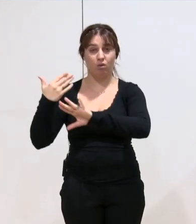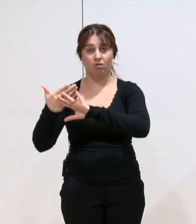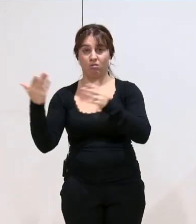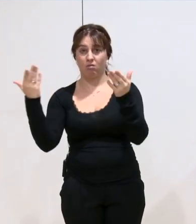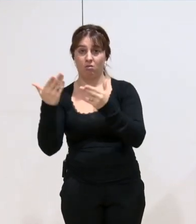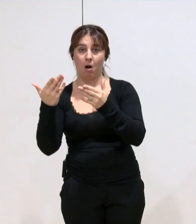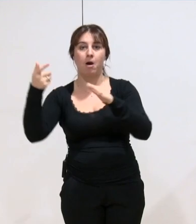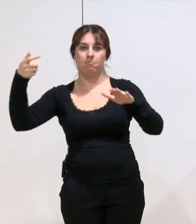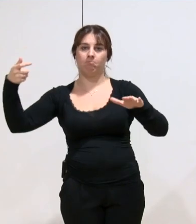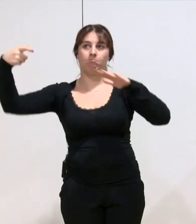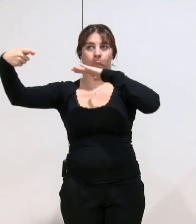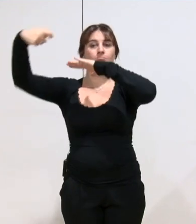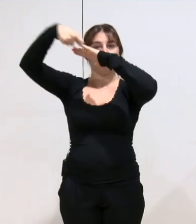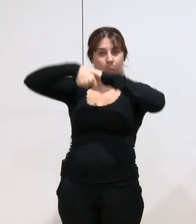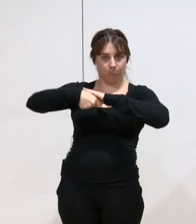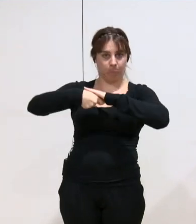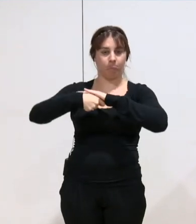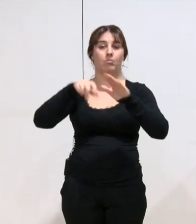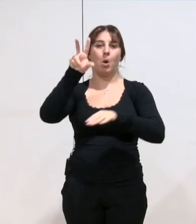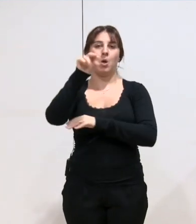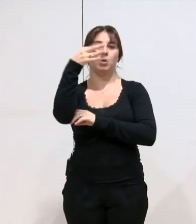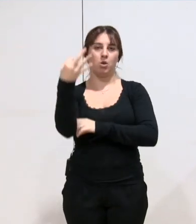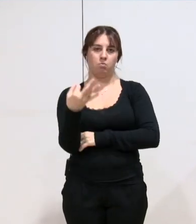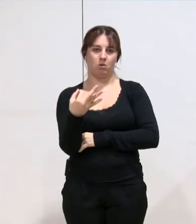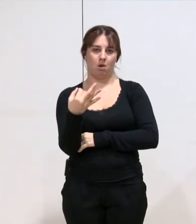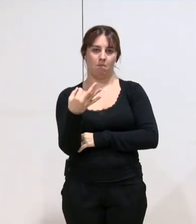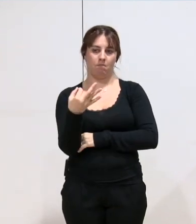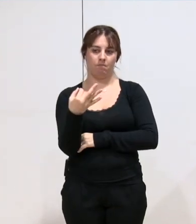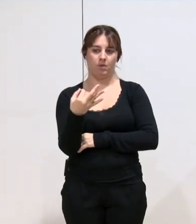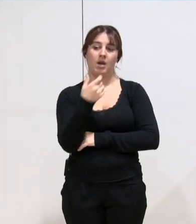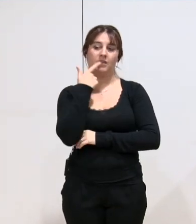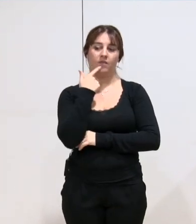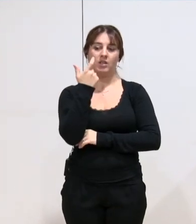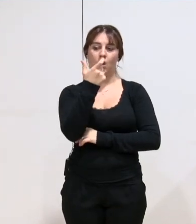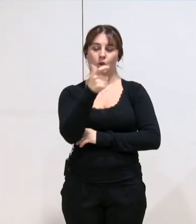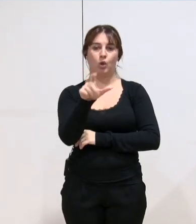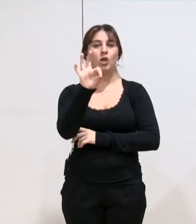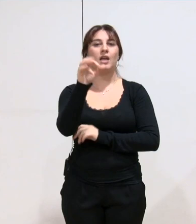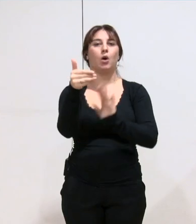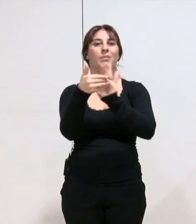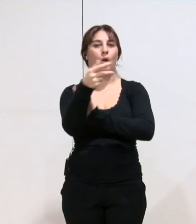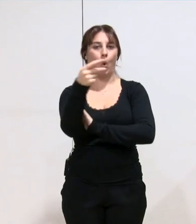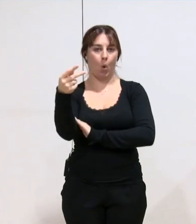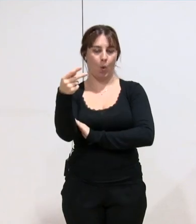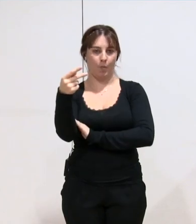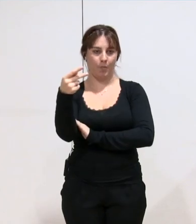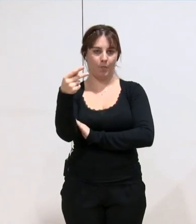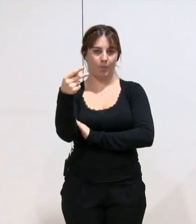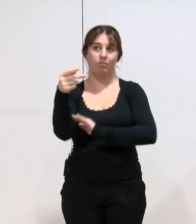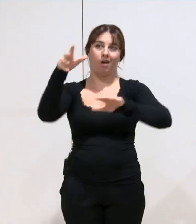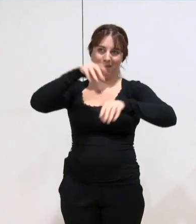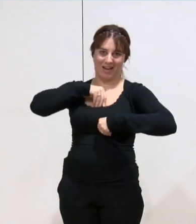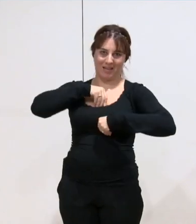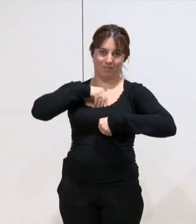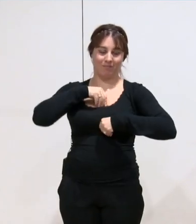d'apporter un soutien à hauteur de 30%, c'est-à-dire 250 000 euros. Et au nom de